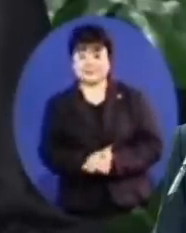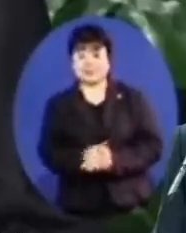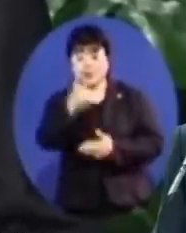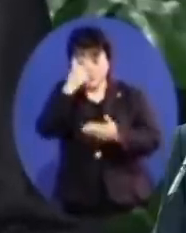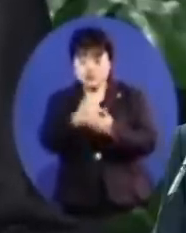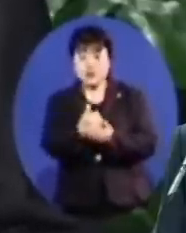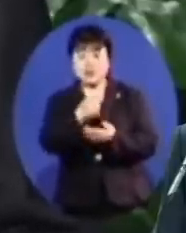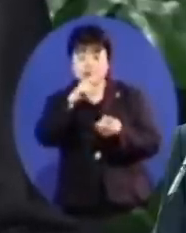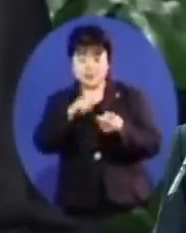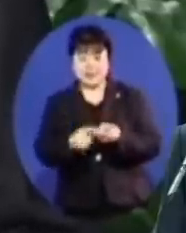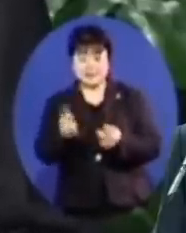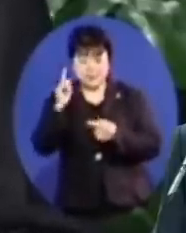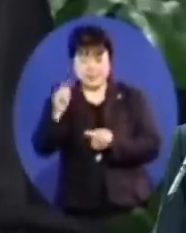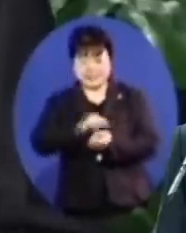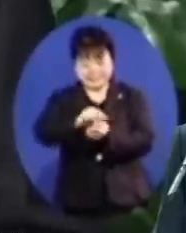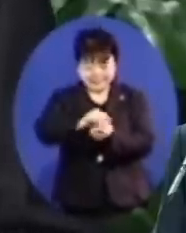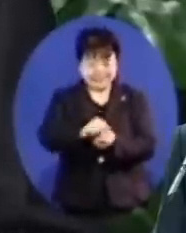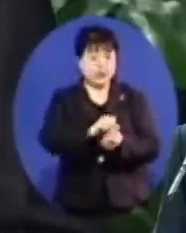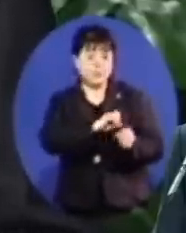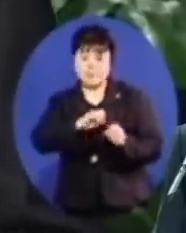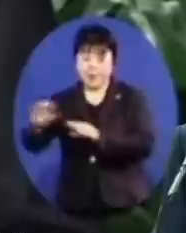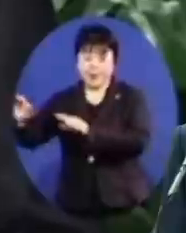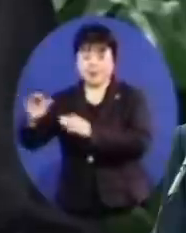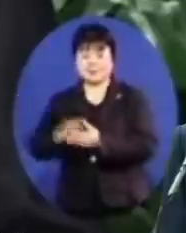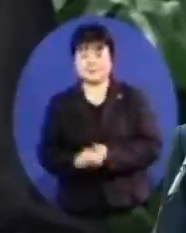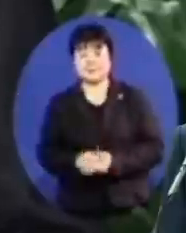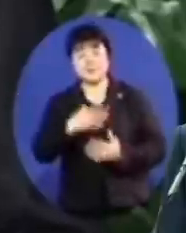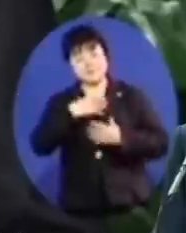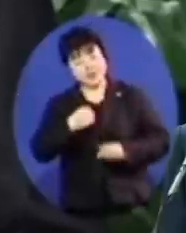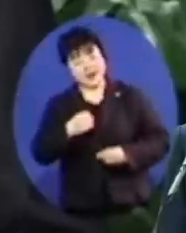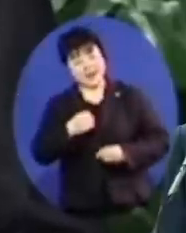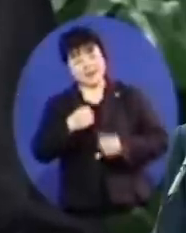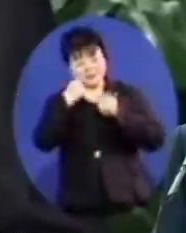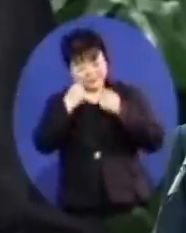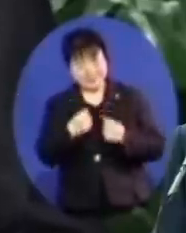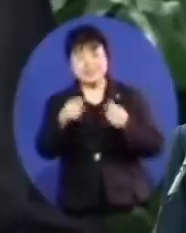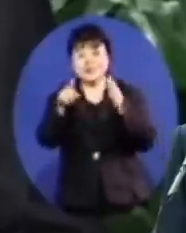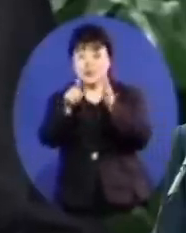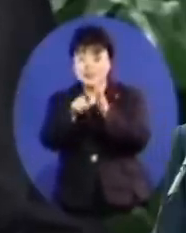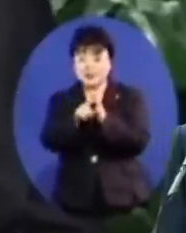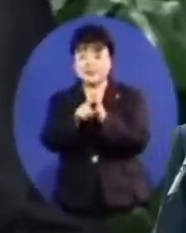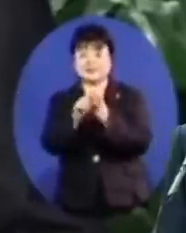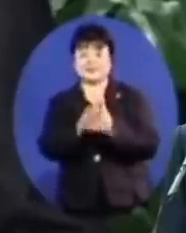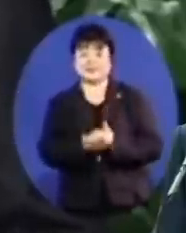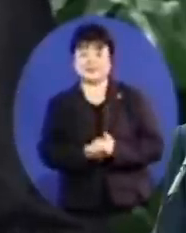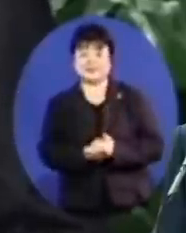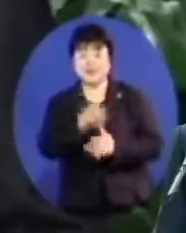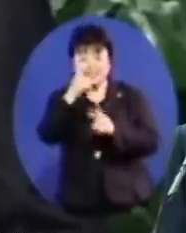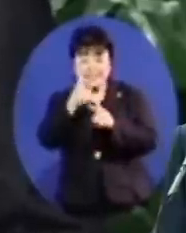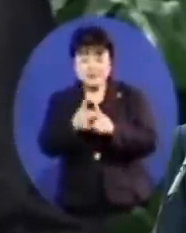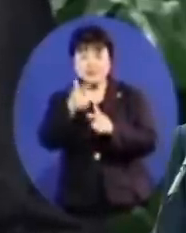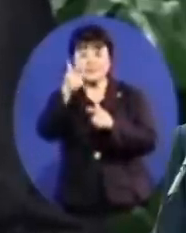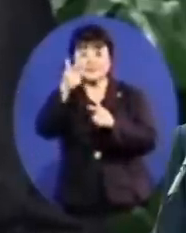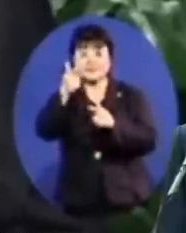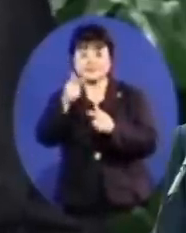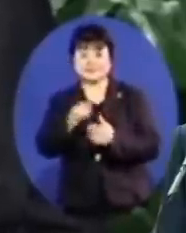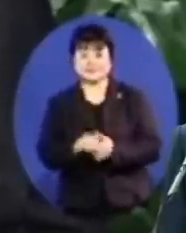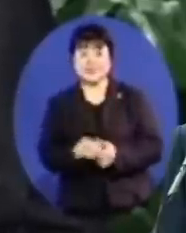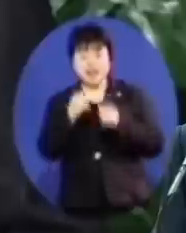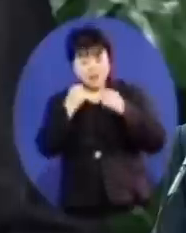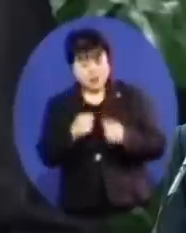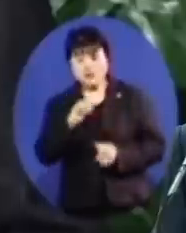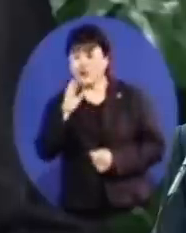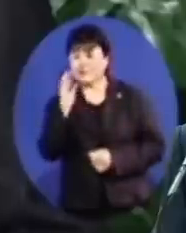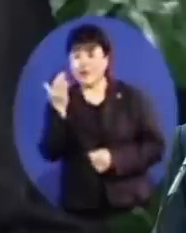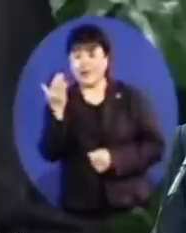죄책을 매일같이 씻어내고 평안을 갖고 인생을 살기 위해서는 예수님이 계셔야 되는